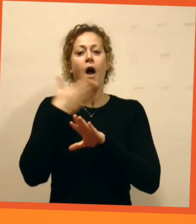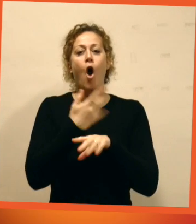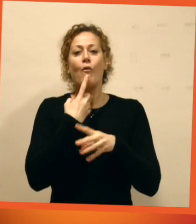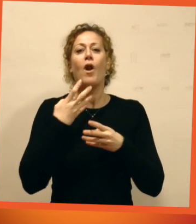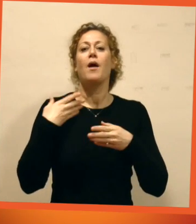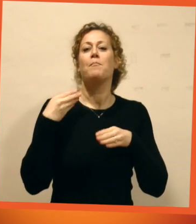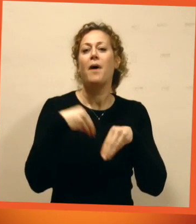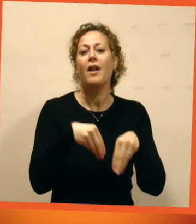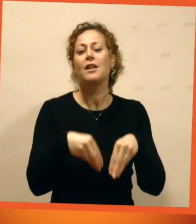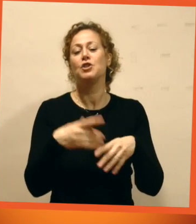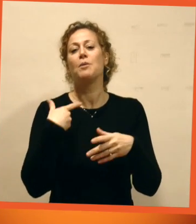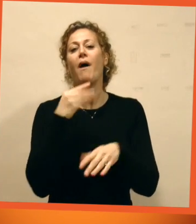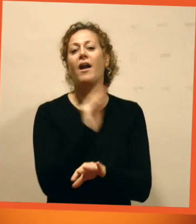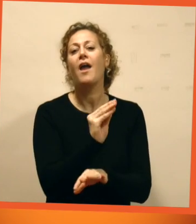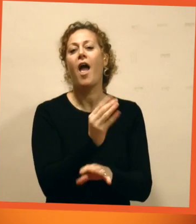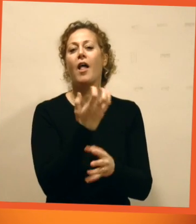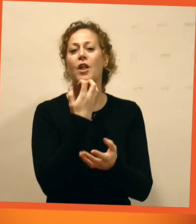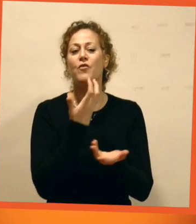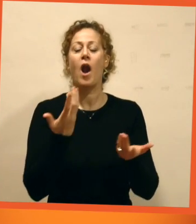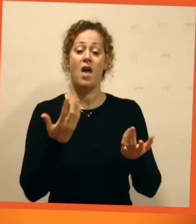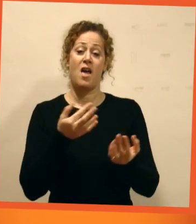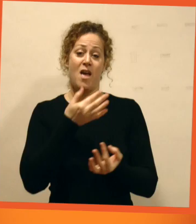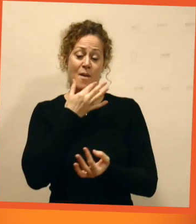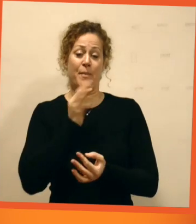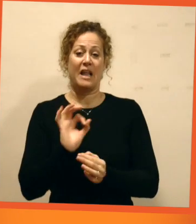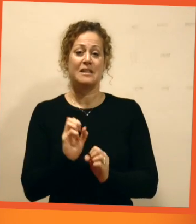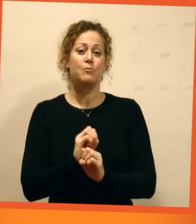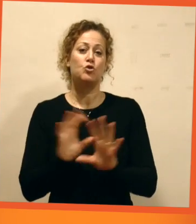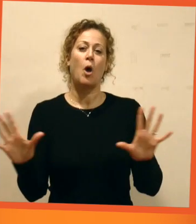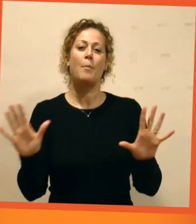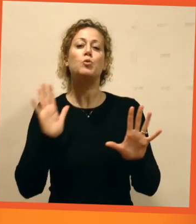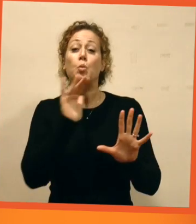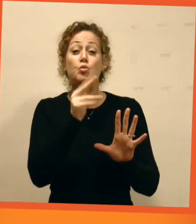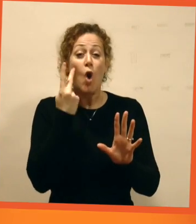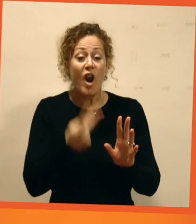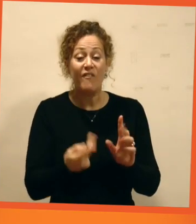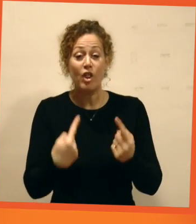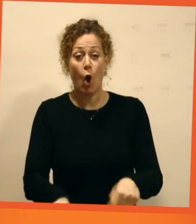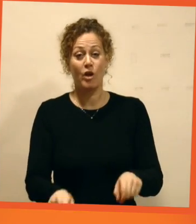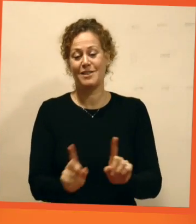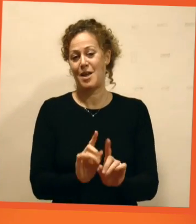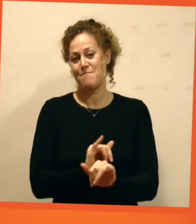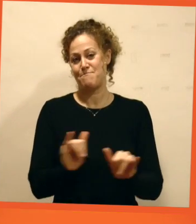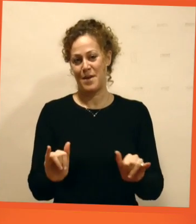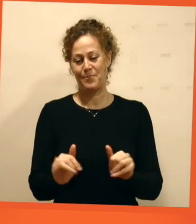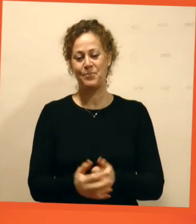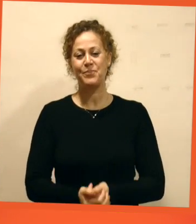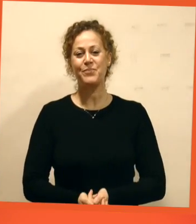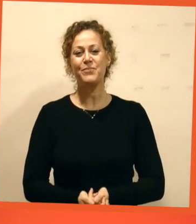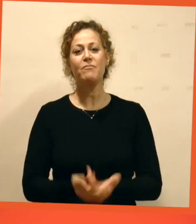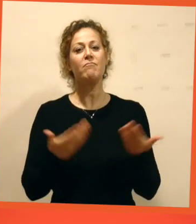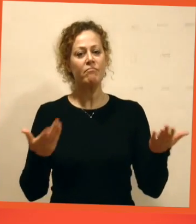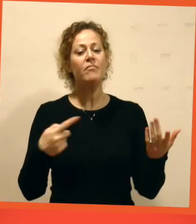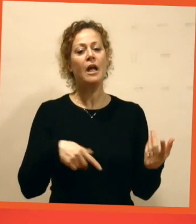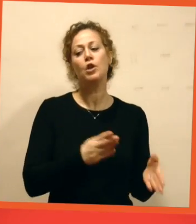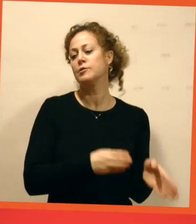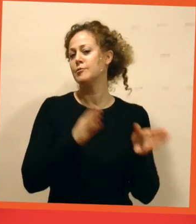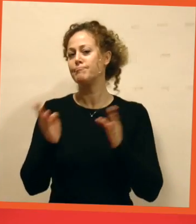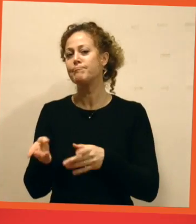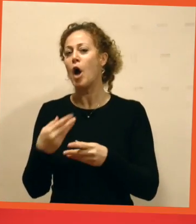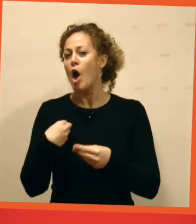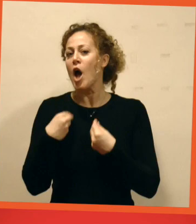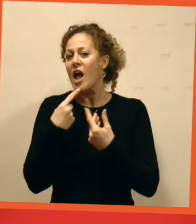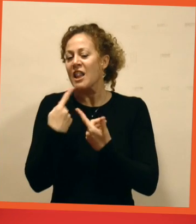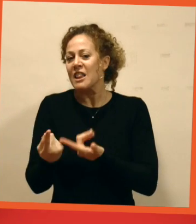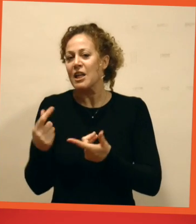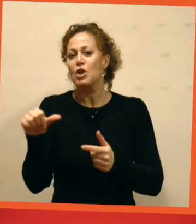cose strepitose, cose, cioè, che non le vedi tutti i giorni, le sorprese di, esatto, cui si parlano. Esatto. Simo, io passerei la palla a te, perché abbiamo da scoprire un